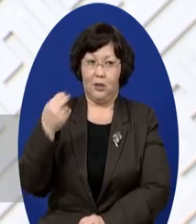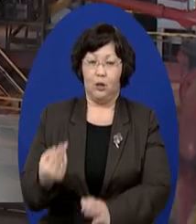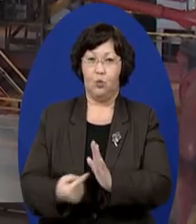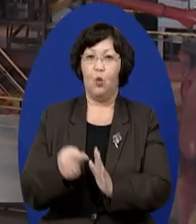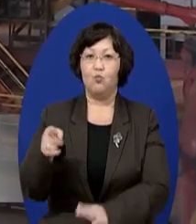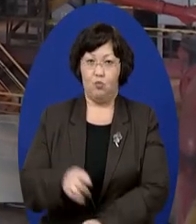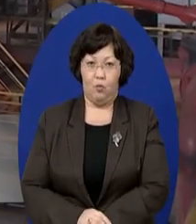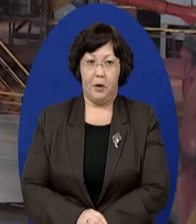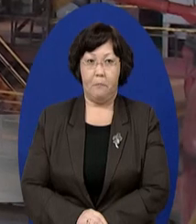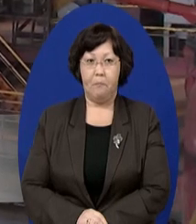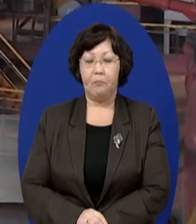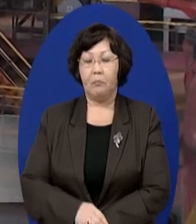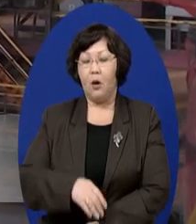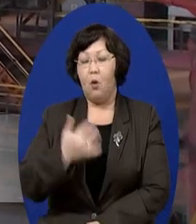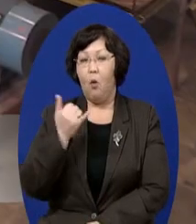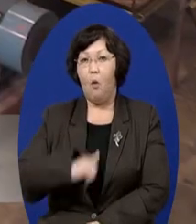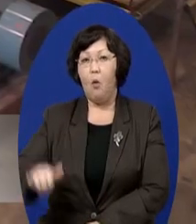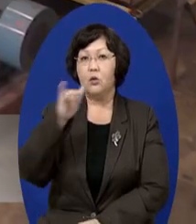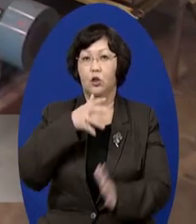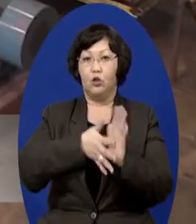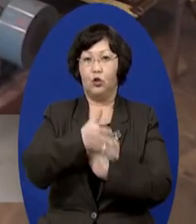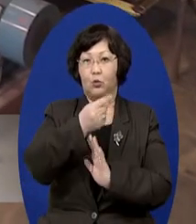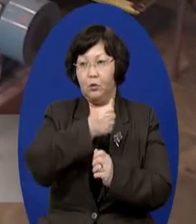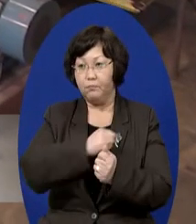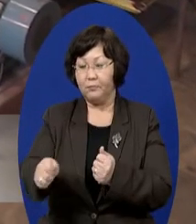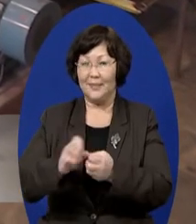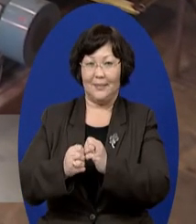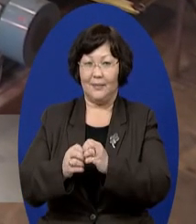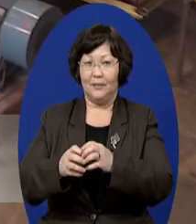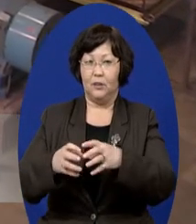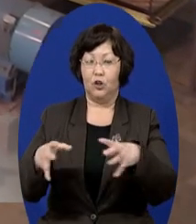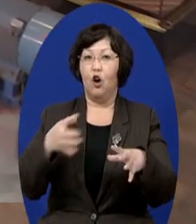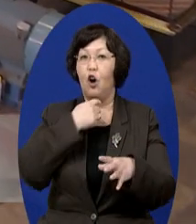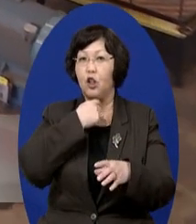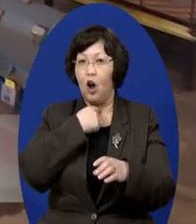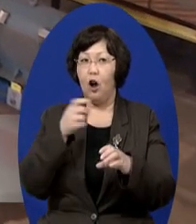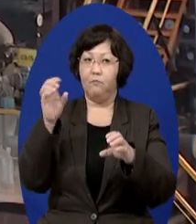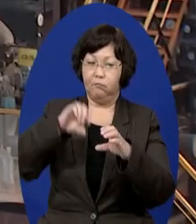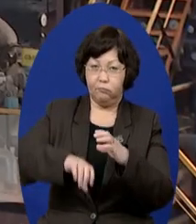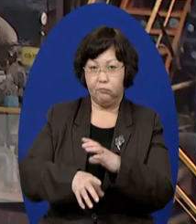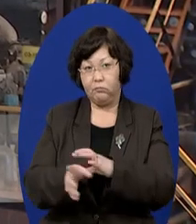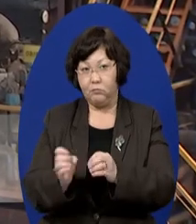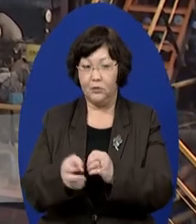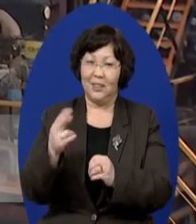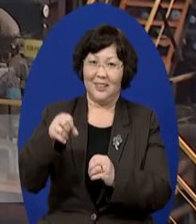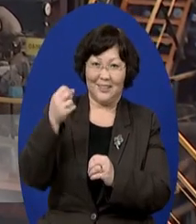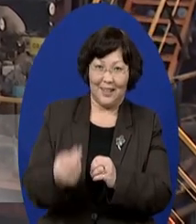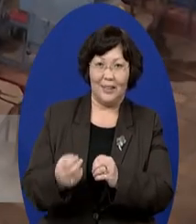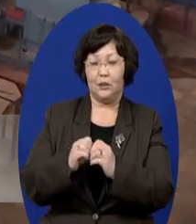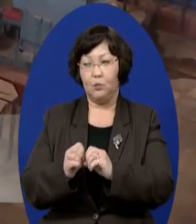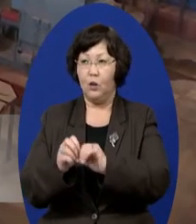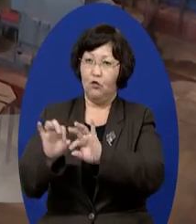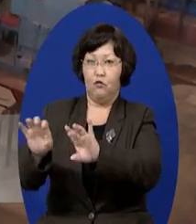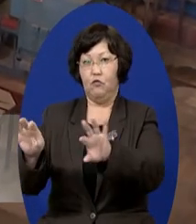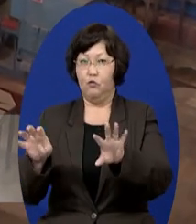байгаа. Харин улсын төсвийн хөрөнгө оруулалтаар эрчим хүчний салбарт шугам хоол, дамжуулах сүлжээ, дэд станц зэрэг бүтээн